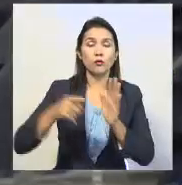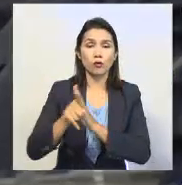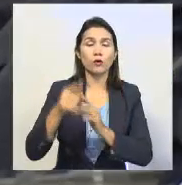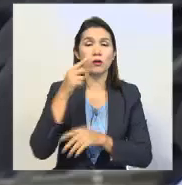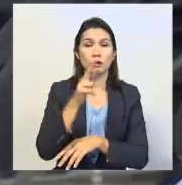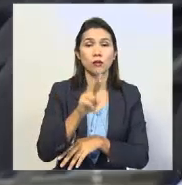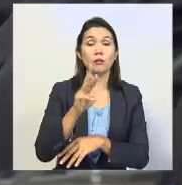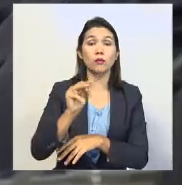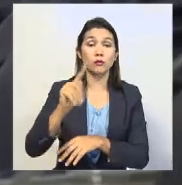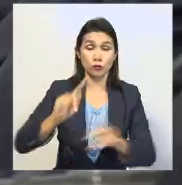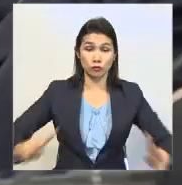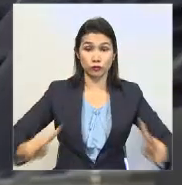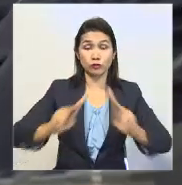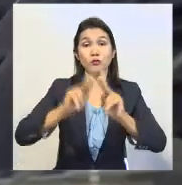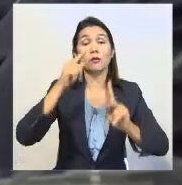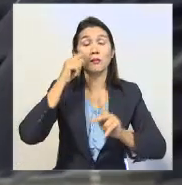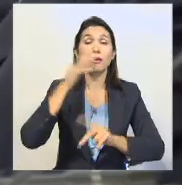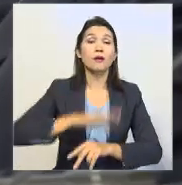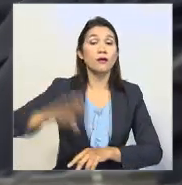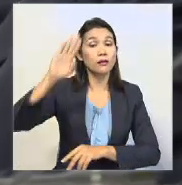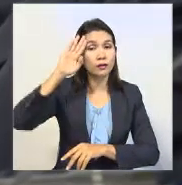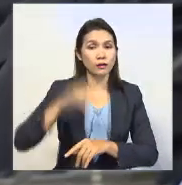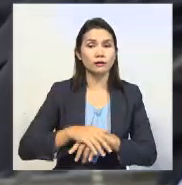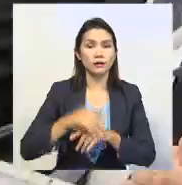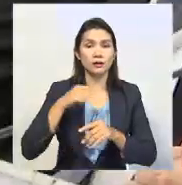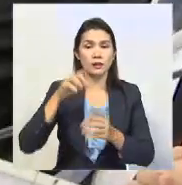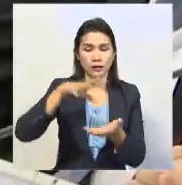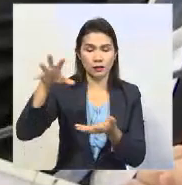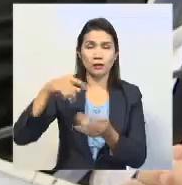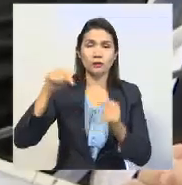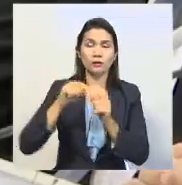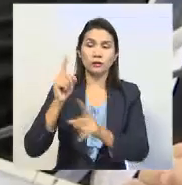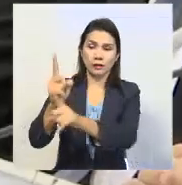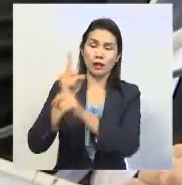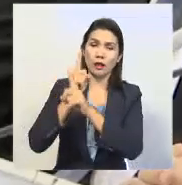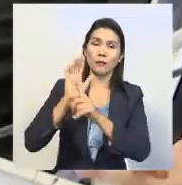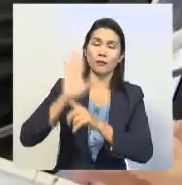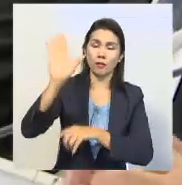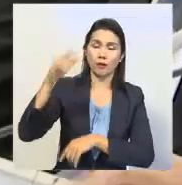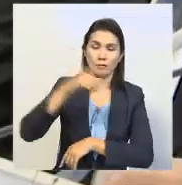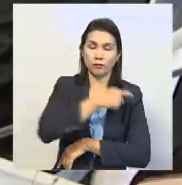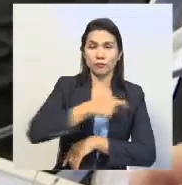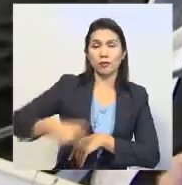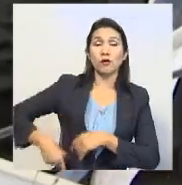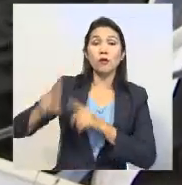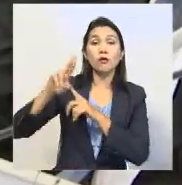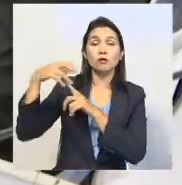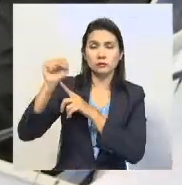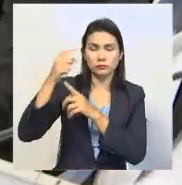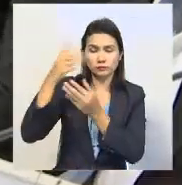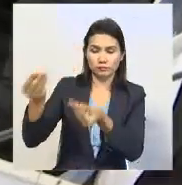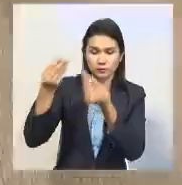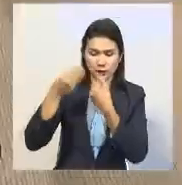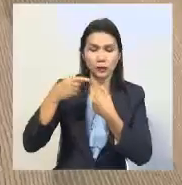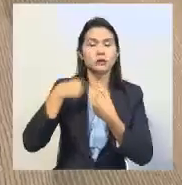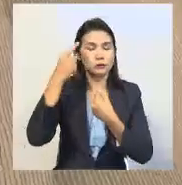าดไทยกำชับทุกจังหวัดน้อมนำพระราชกระแสรับสั่งของพระบาทสมเด็จพระเจ้าอยู่หัวในการดูแลประชาชนที่ได้รับความ